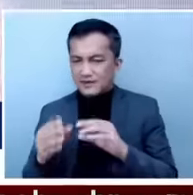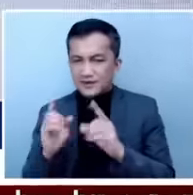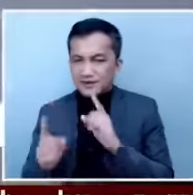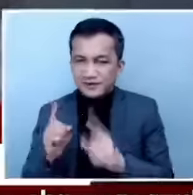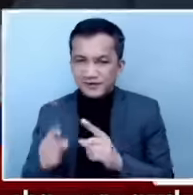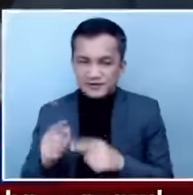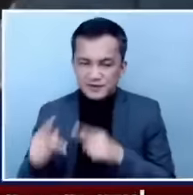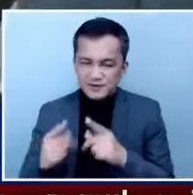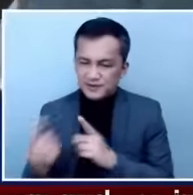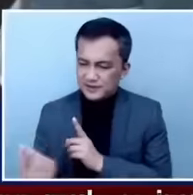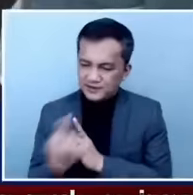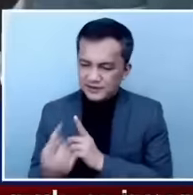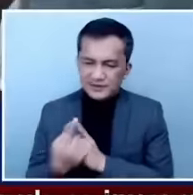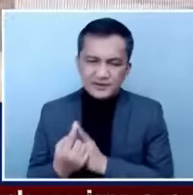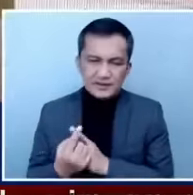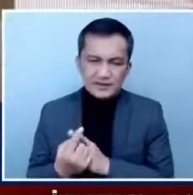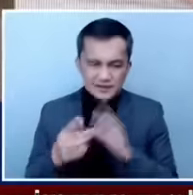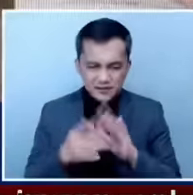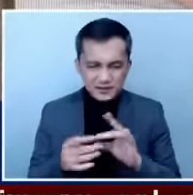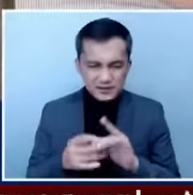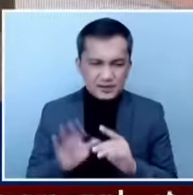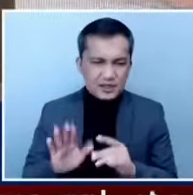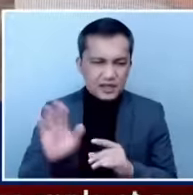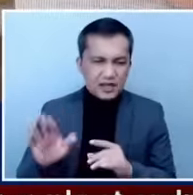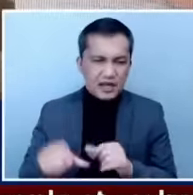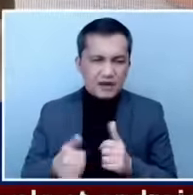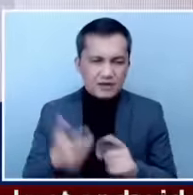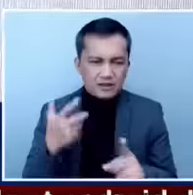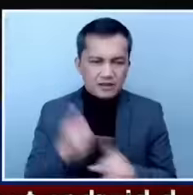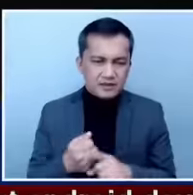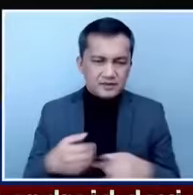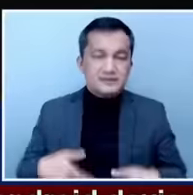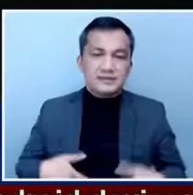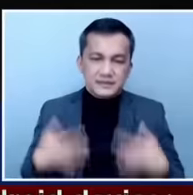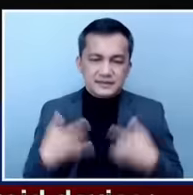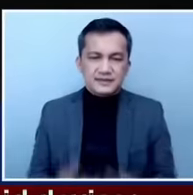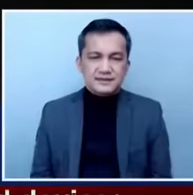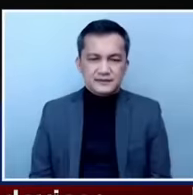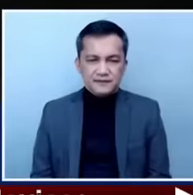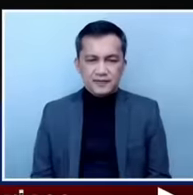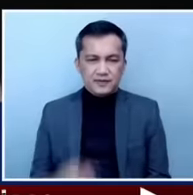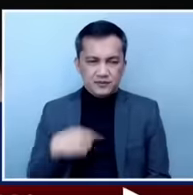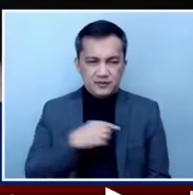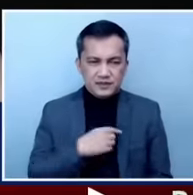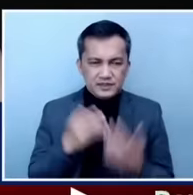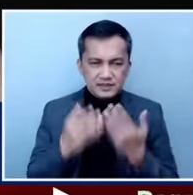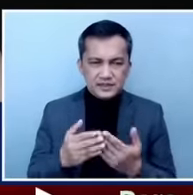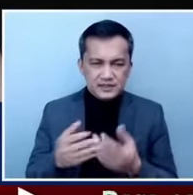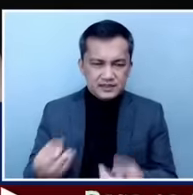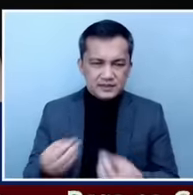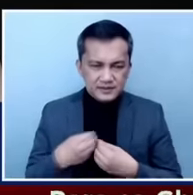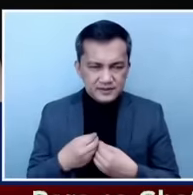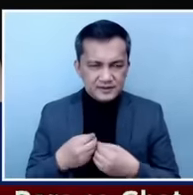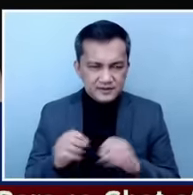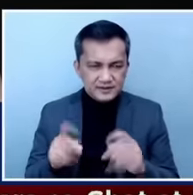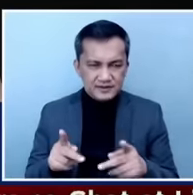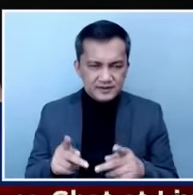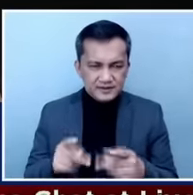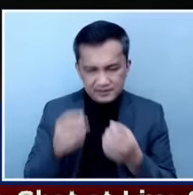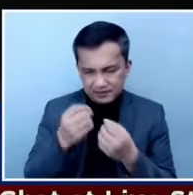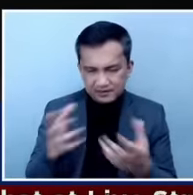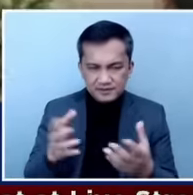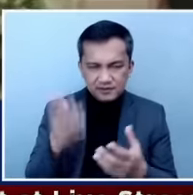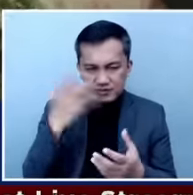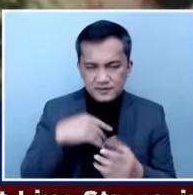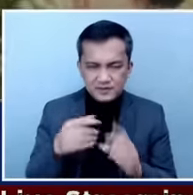lumalapit sa'yo na kinikwento nila kung paano naging impact nito sa buhay nila. We're just so grateful that we were given this opportunity to tell the beautiful story